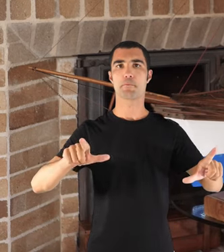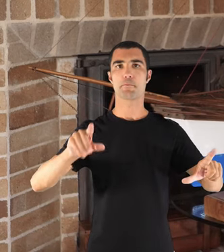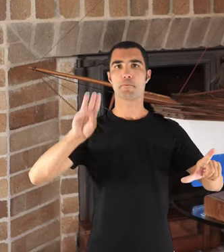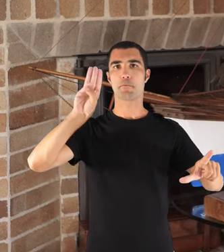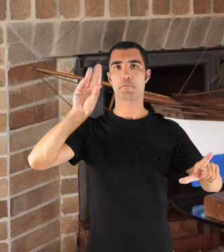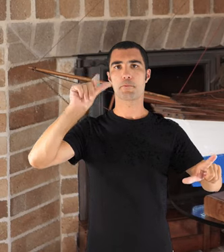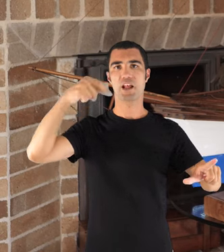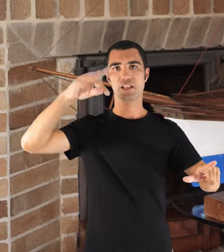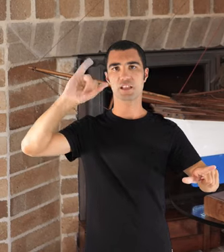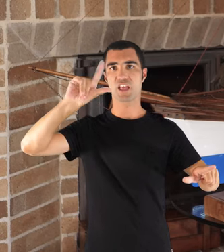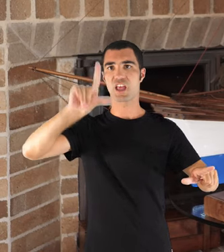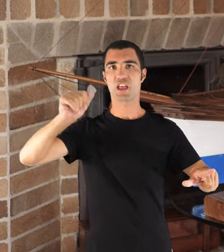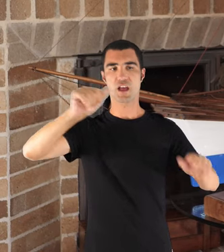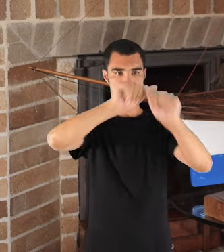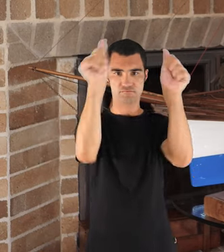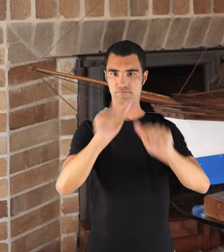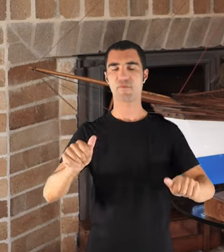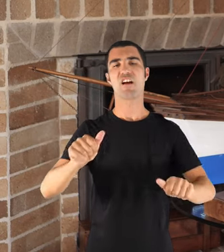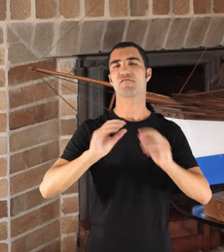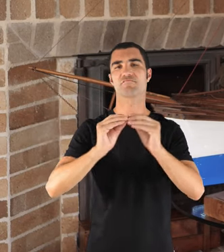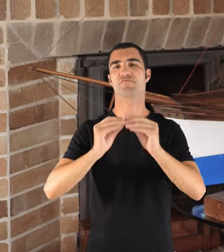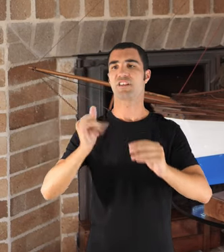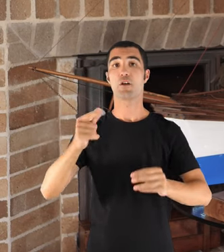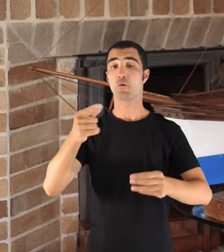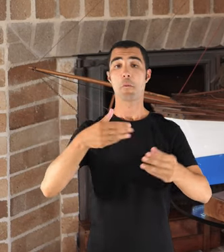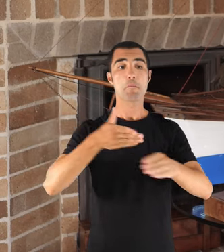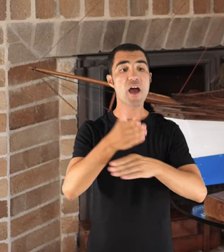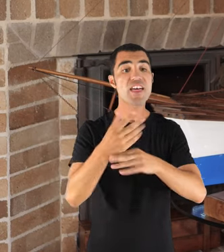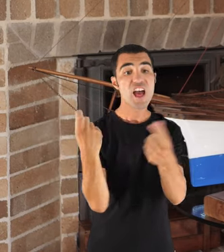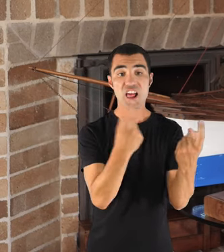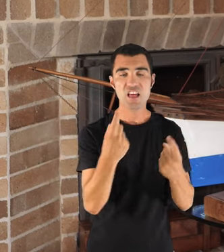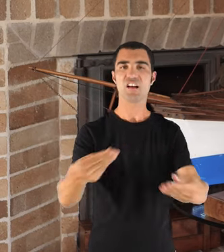I ja saps, pel més o menys, les maderes que hauràs de mester.